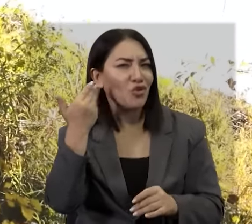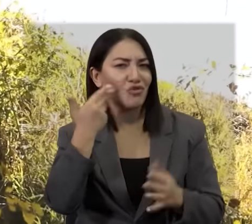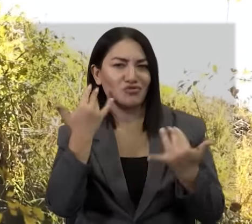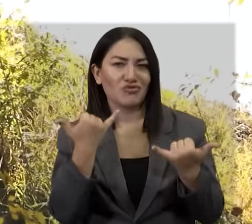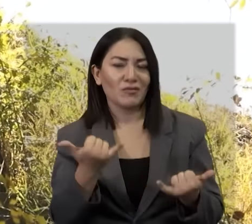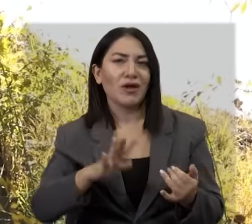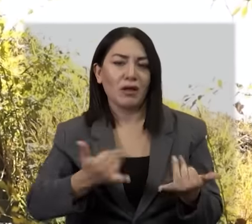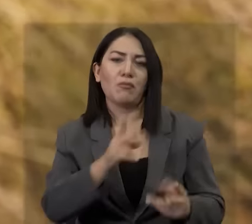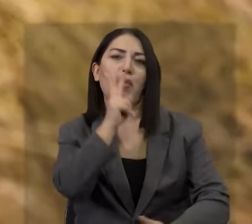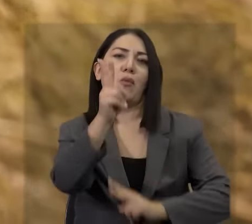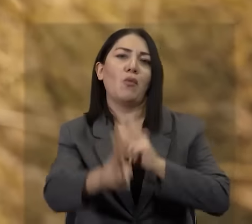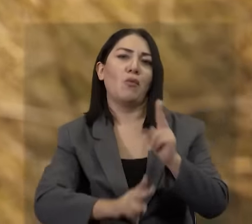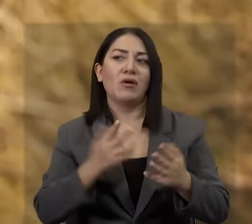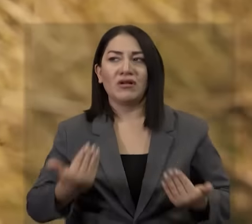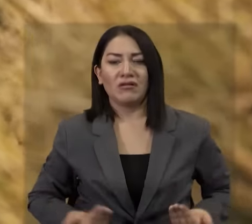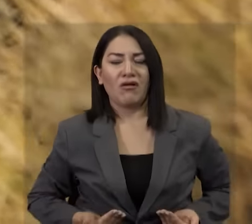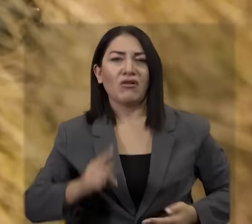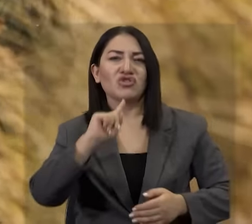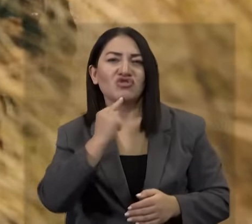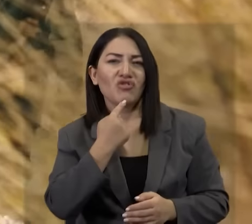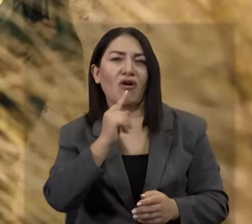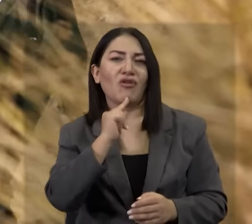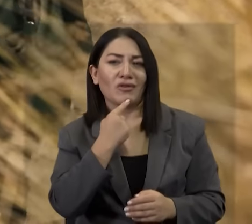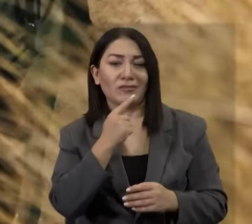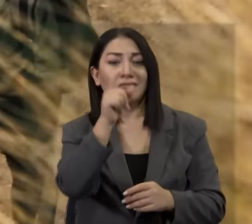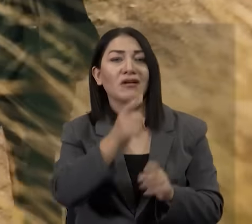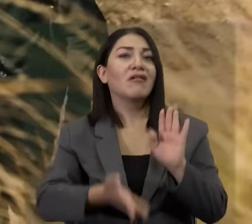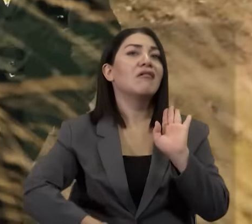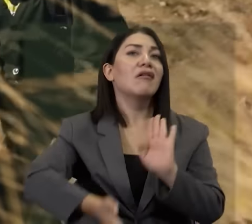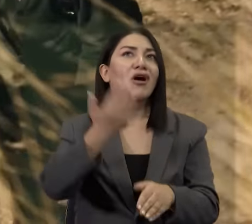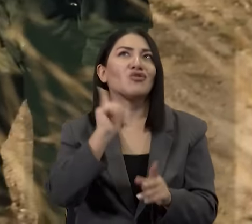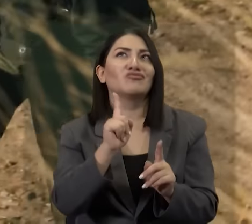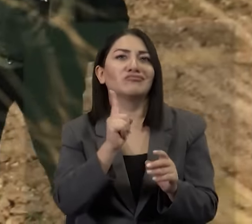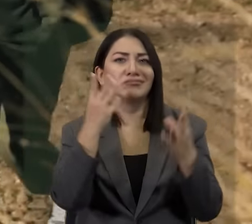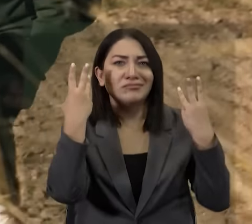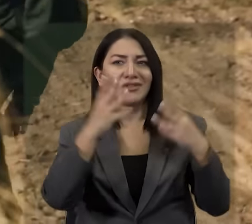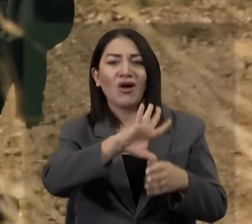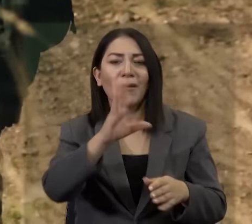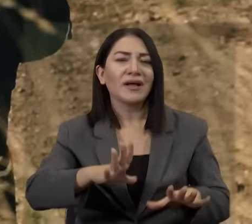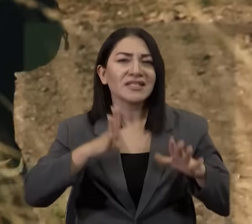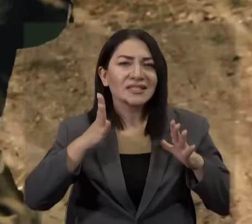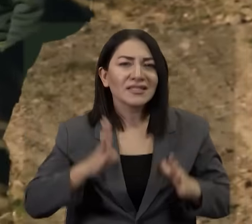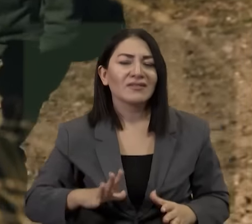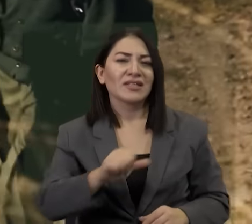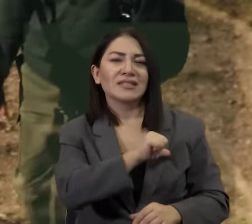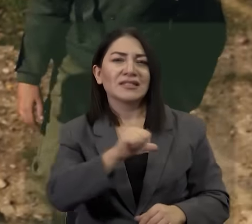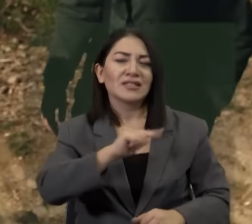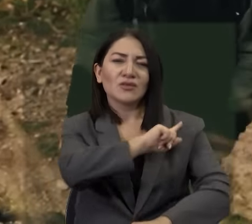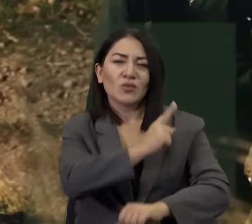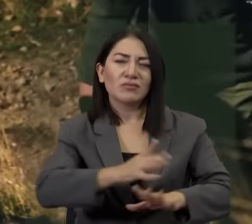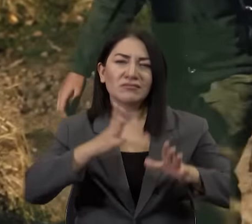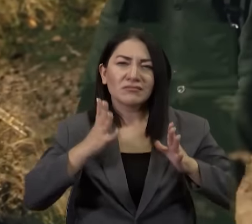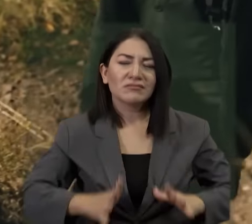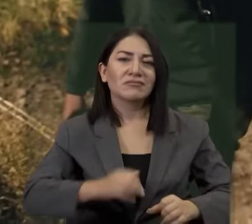ինչը հիմա հեշտացել։ Հետո էլ բողոքում ենք, որ կյանքը բարտացել է, բայց մարդիկ ինչ ասեն, որ ամեն ինչ ստիպված են